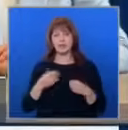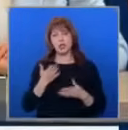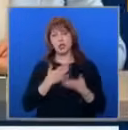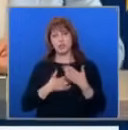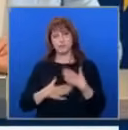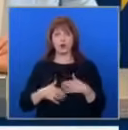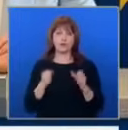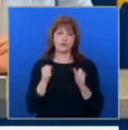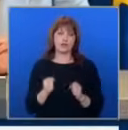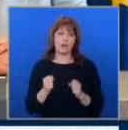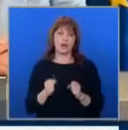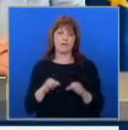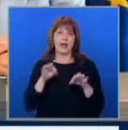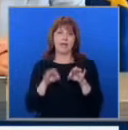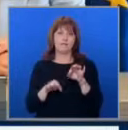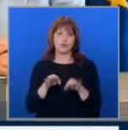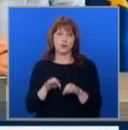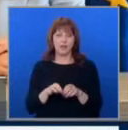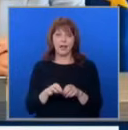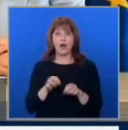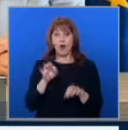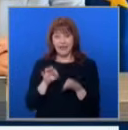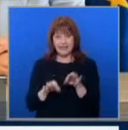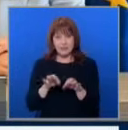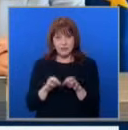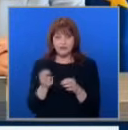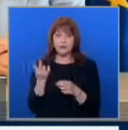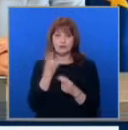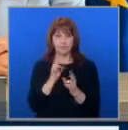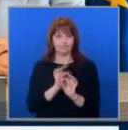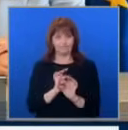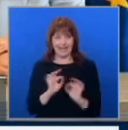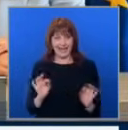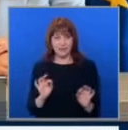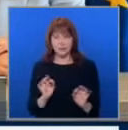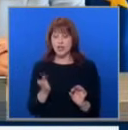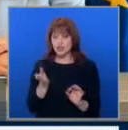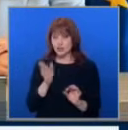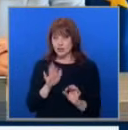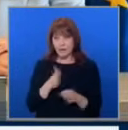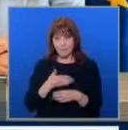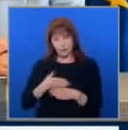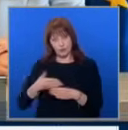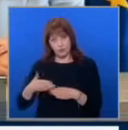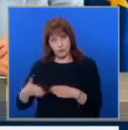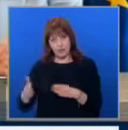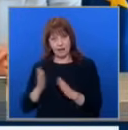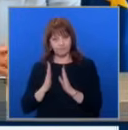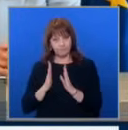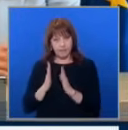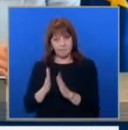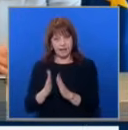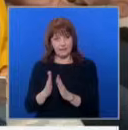ще чакаме гласуване. От гласуването ще стане ясно дали изобщо ще продължиме нататъка